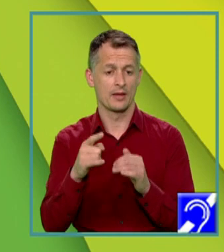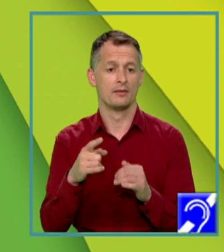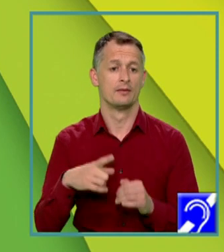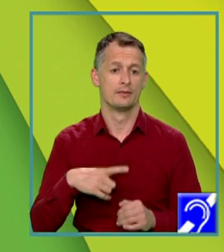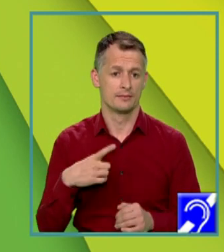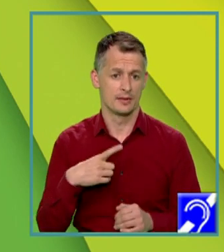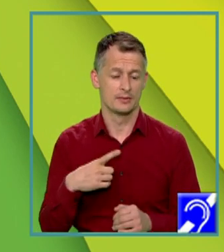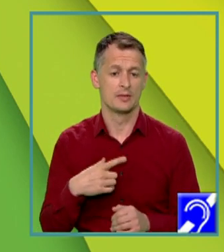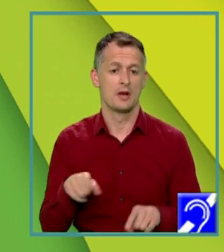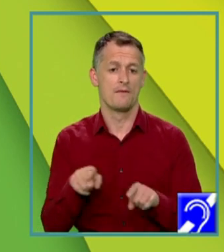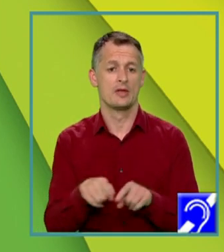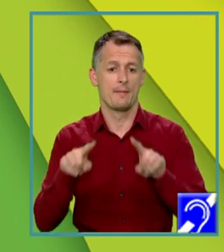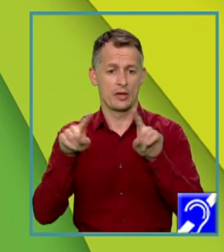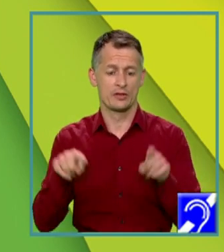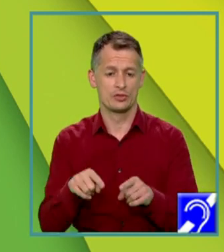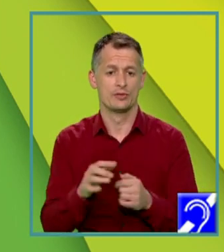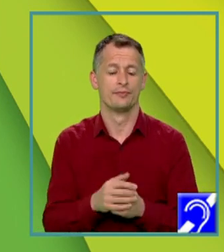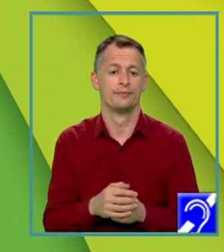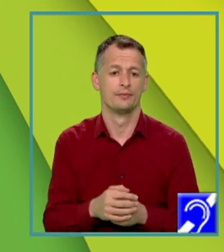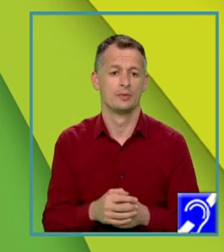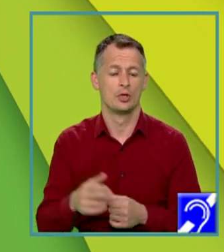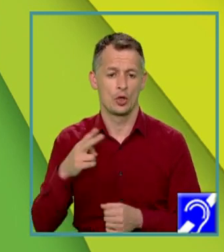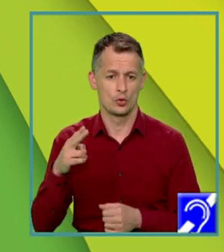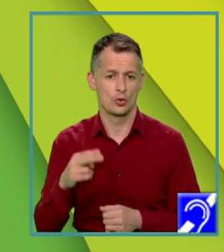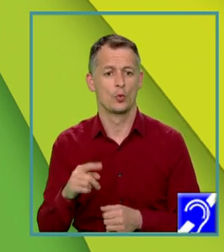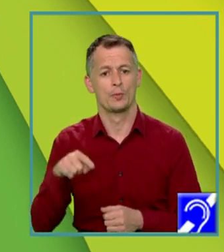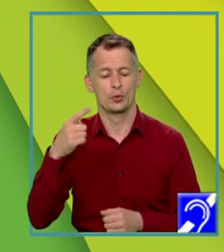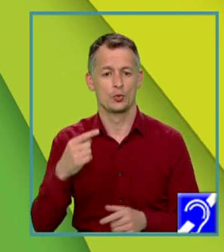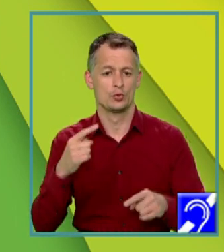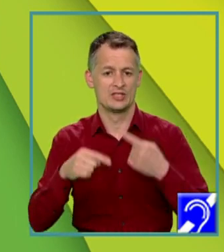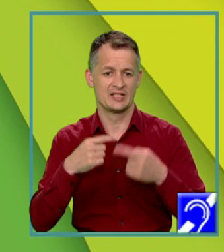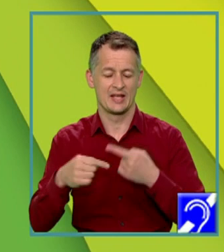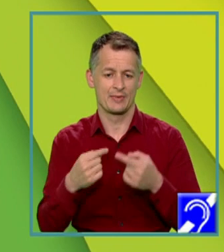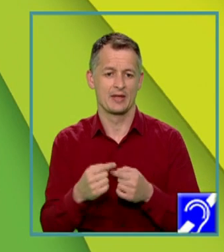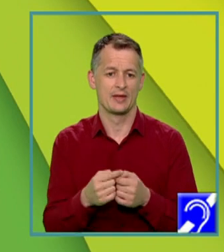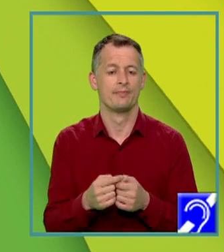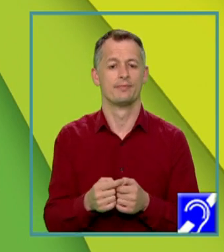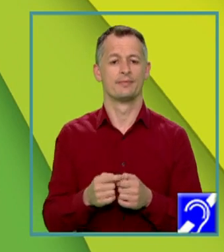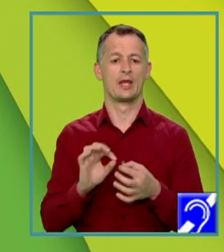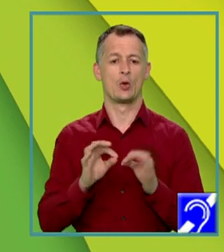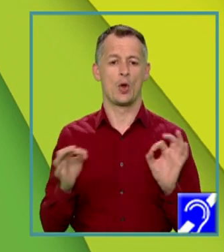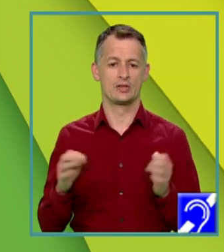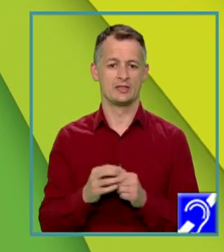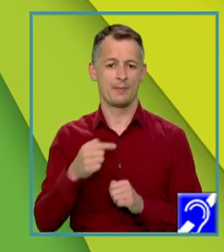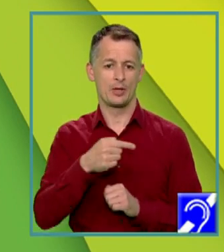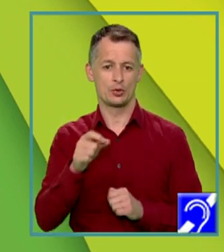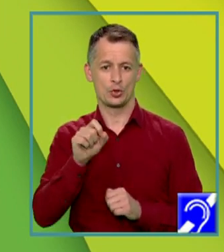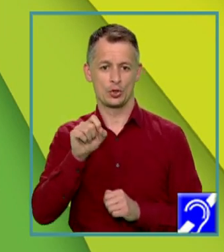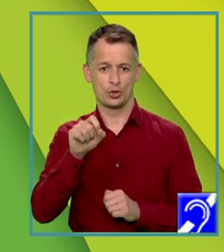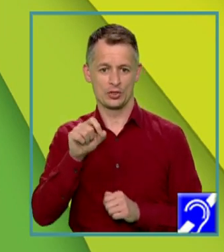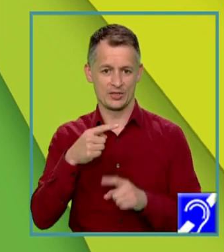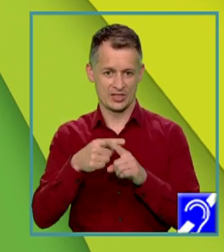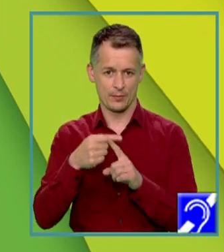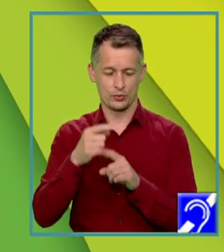litate de Matrice de echivalentă în continuare cu următorul sistem de ecuații minus 12 x